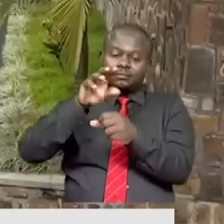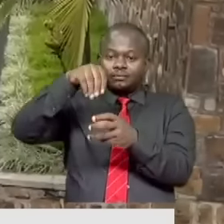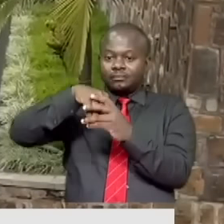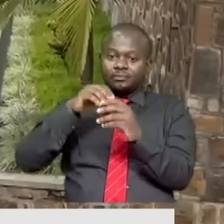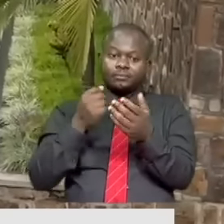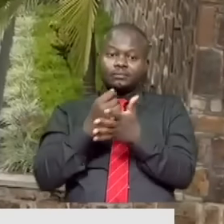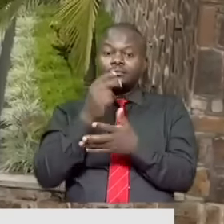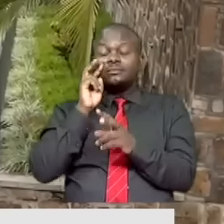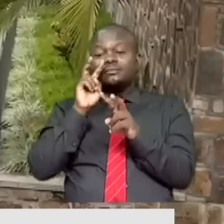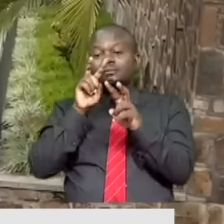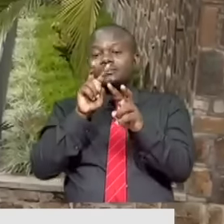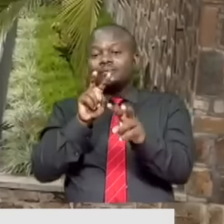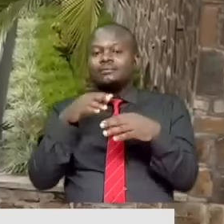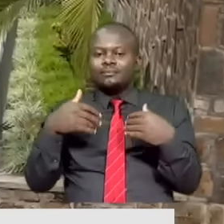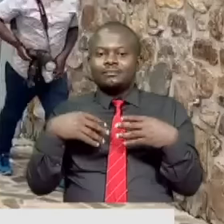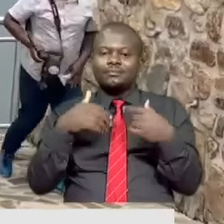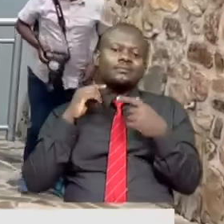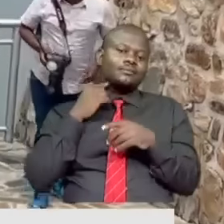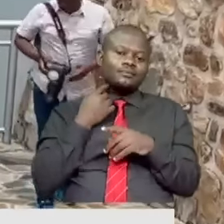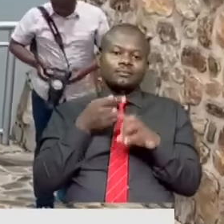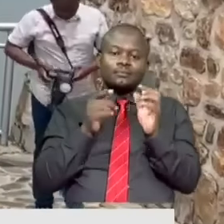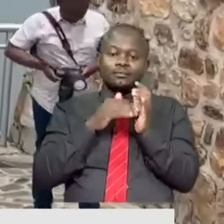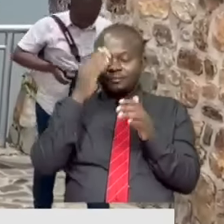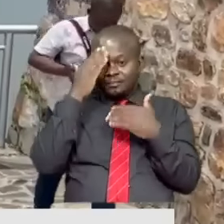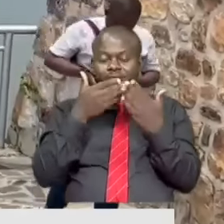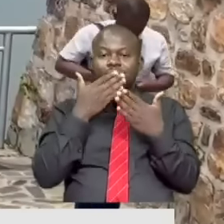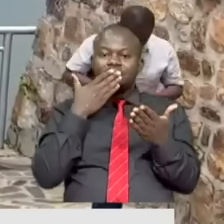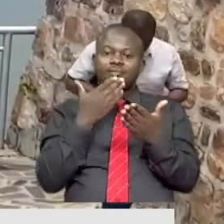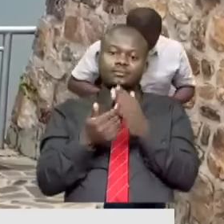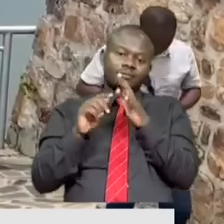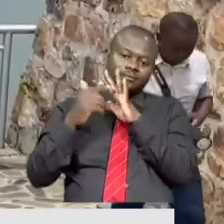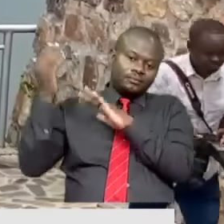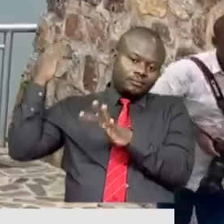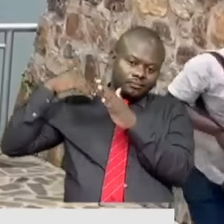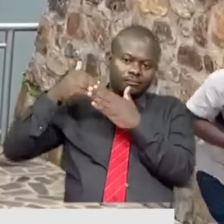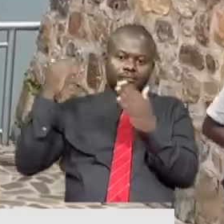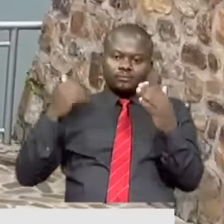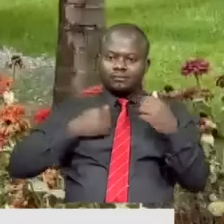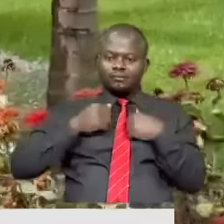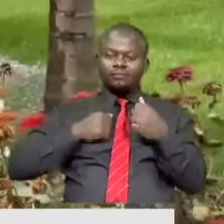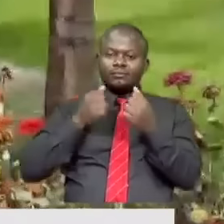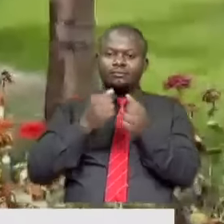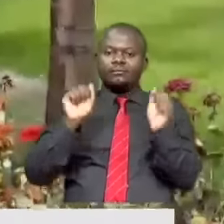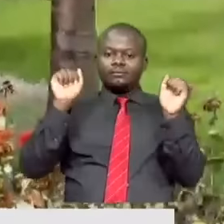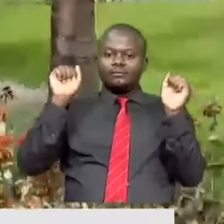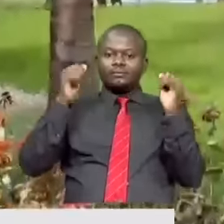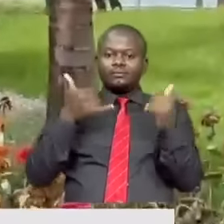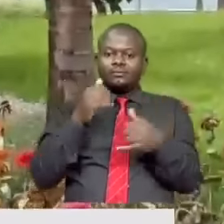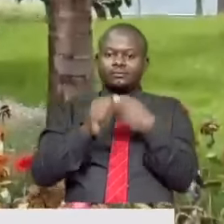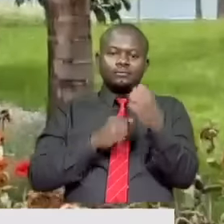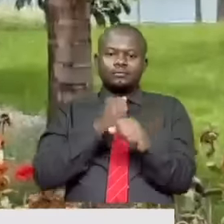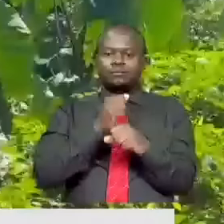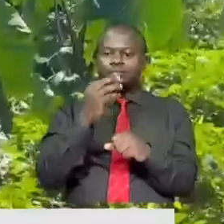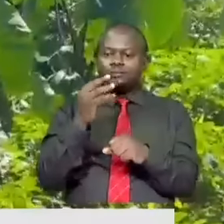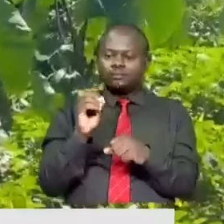bigatuma ijisho riwureba ridahaga. Nyamara abawuzi neza kuva kera bemeza ko mbere y'uko u Rwanda rwibohora, dore ubu imyaka ibaye